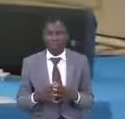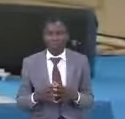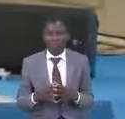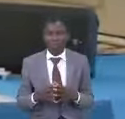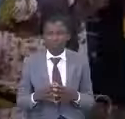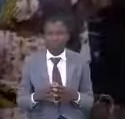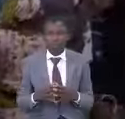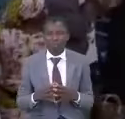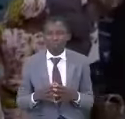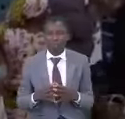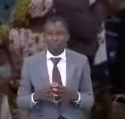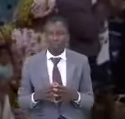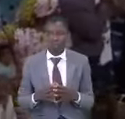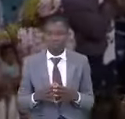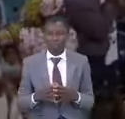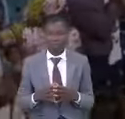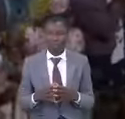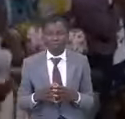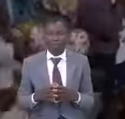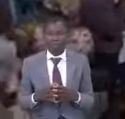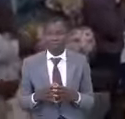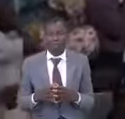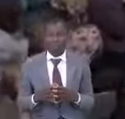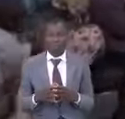gloire à dieu